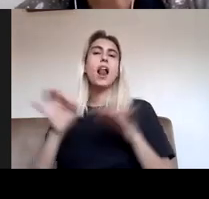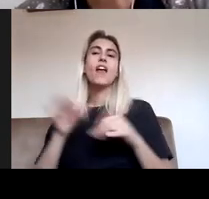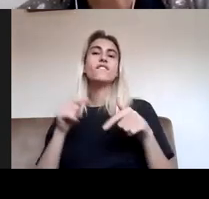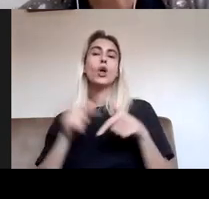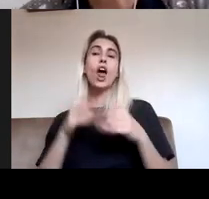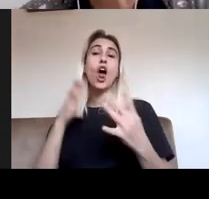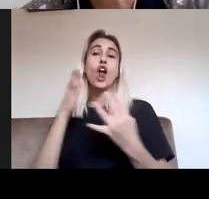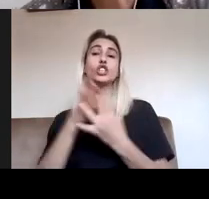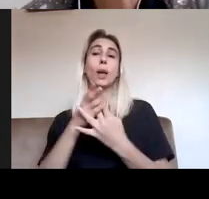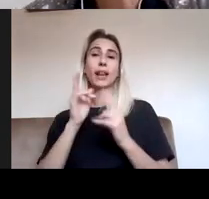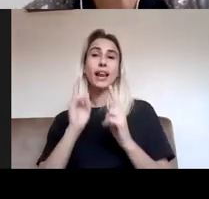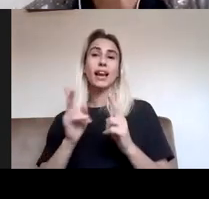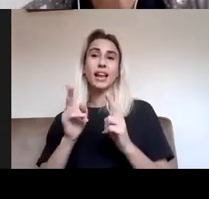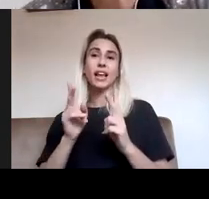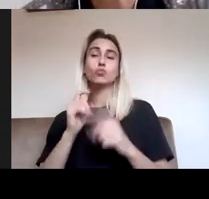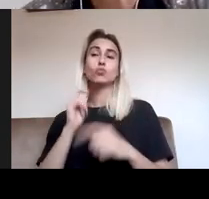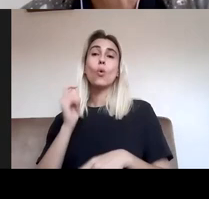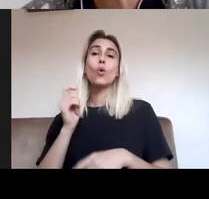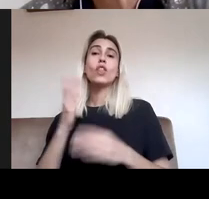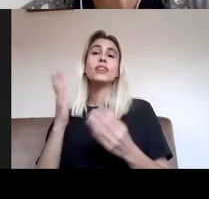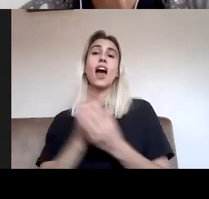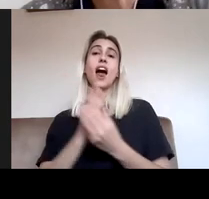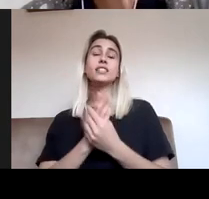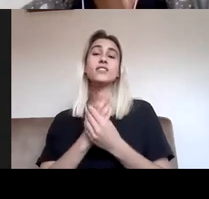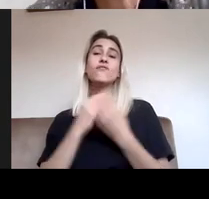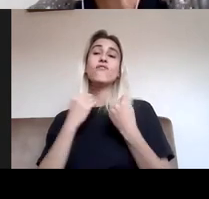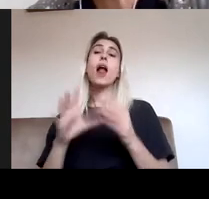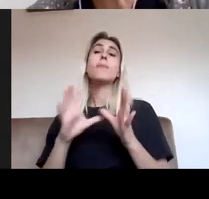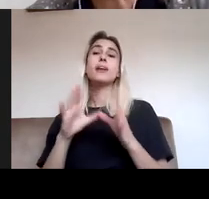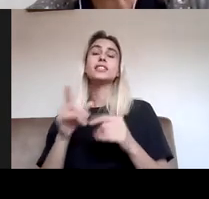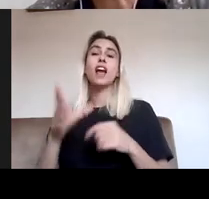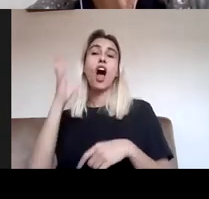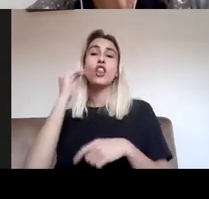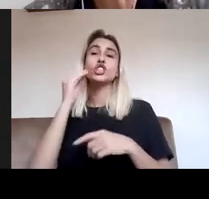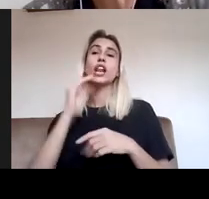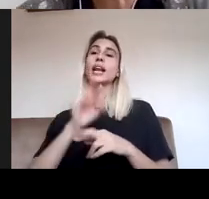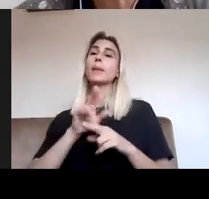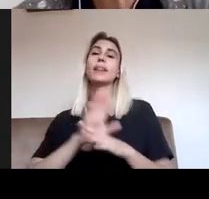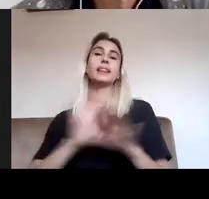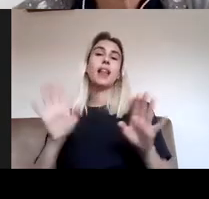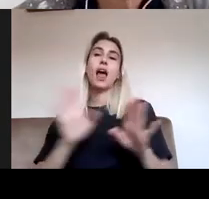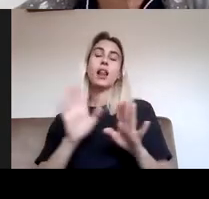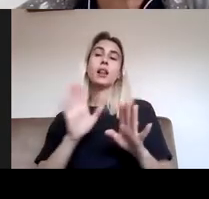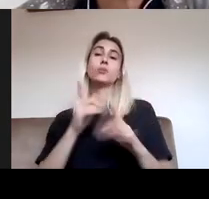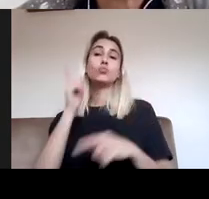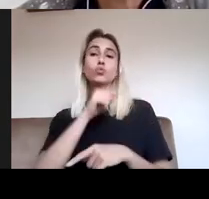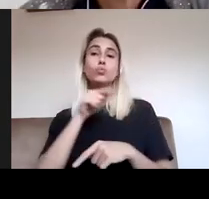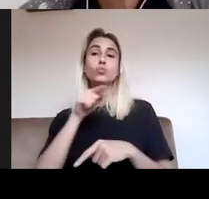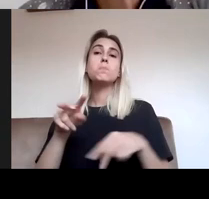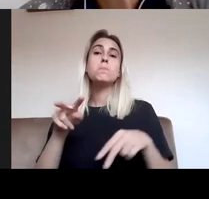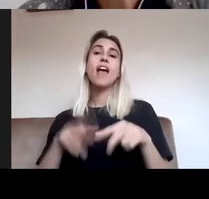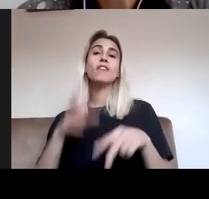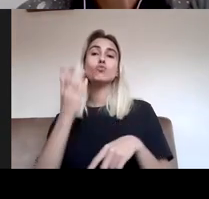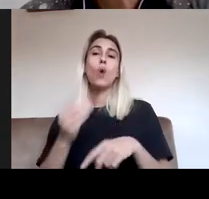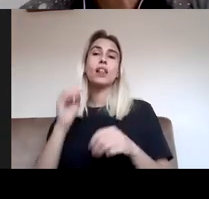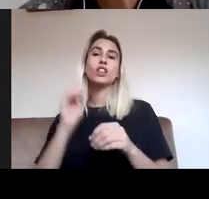erişilebilirlik standartlarını zorunlu bir ders çerçevesinde vermemesi anlaşılır gibi değil yani. Çünkü artık bu mevzuatın içerisinde.